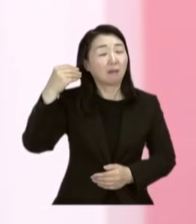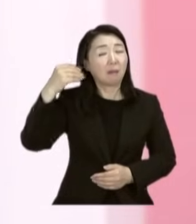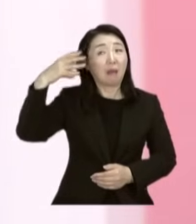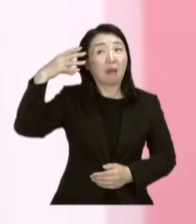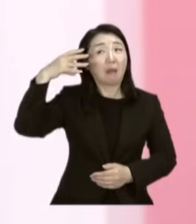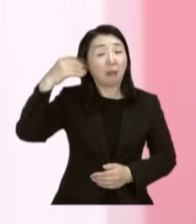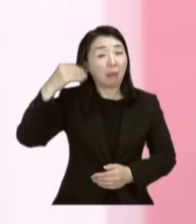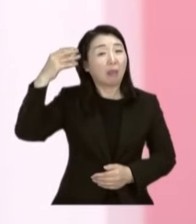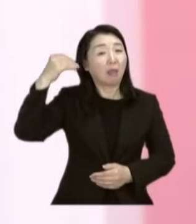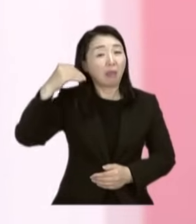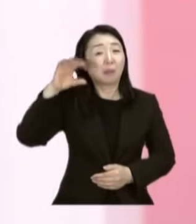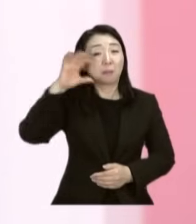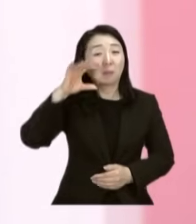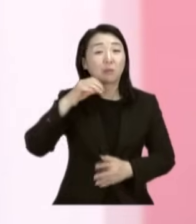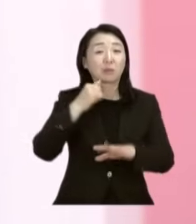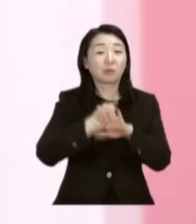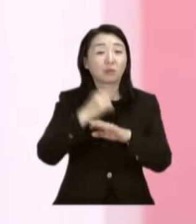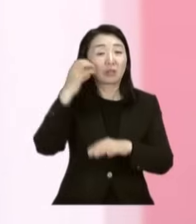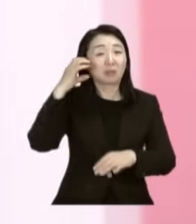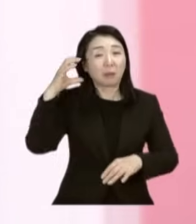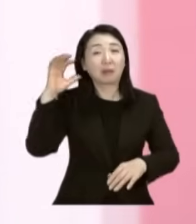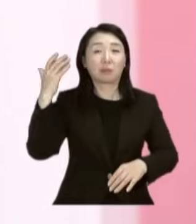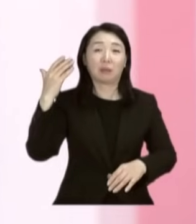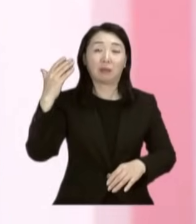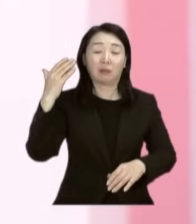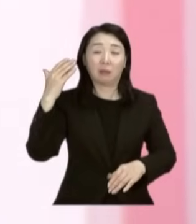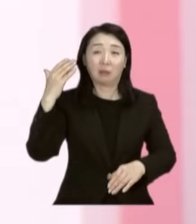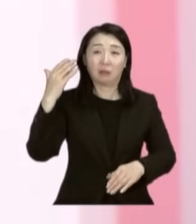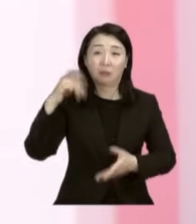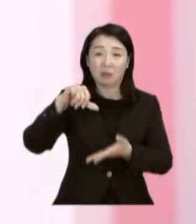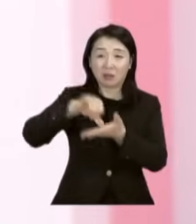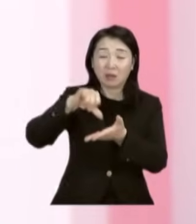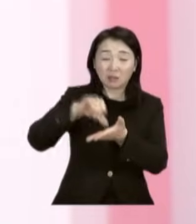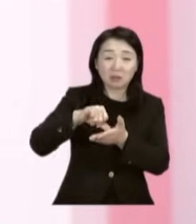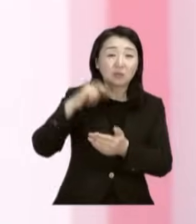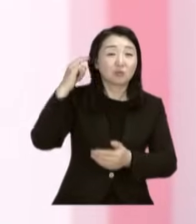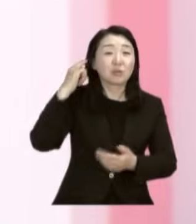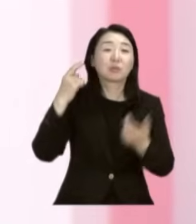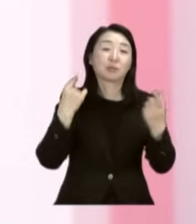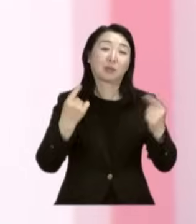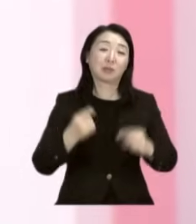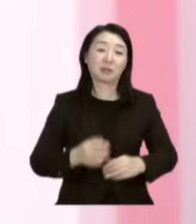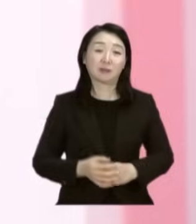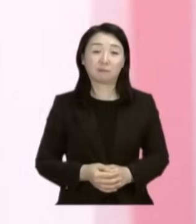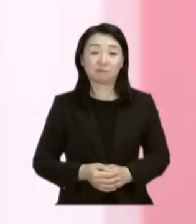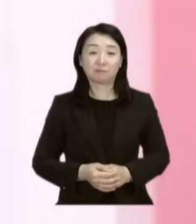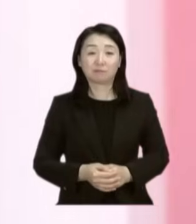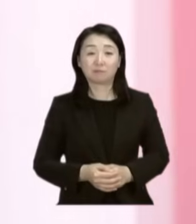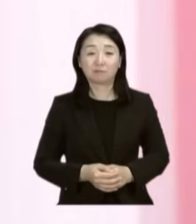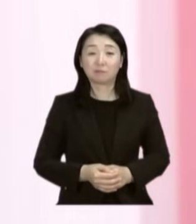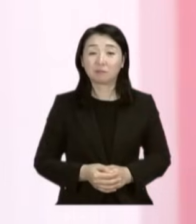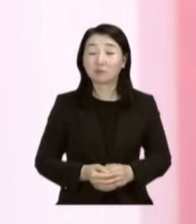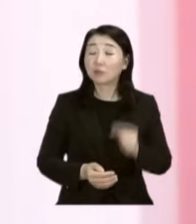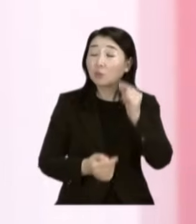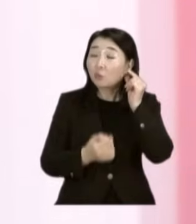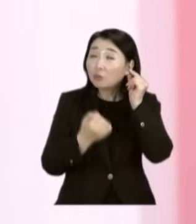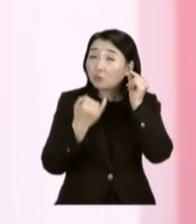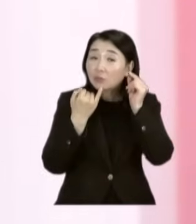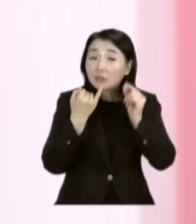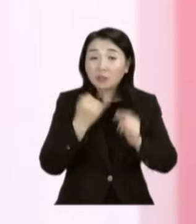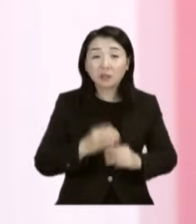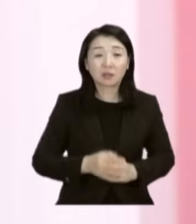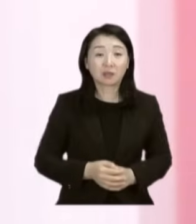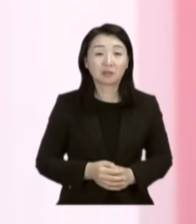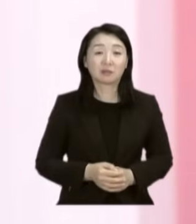반복하면 이렇게네 굳게 됩니다 레스링 선수들 국가대표 귀들이 다 그렇더라고네 맞아 네네 근데 왼쪽 기는 괜찮으네요